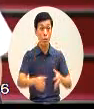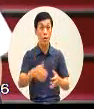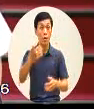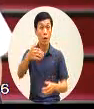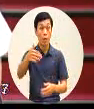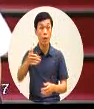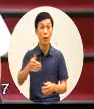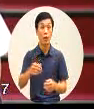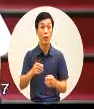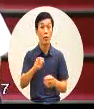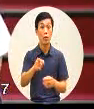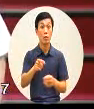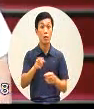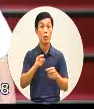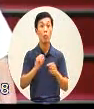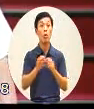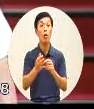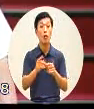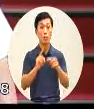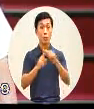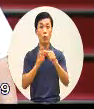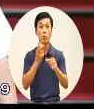实施？因为中央